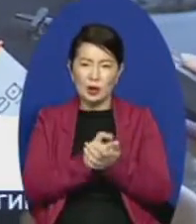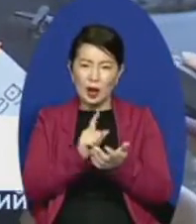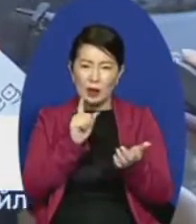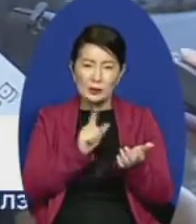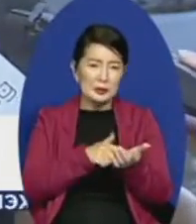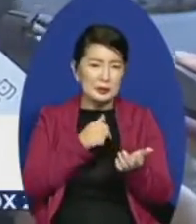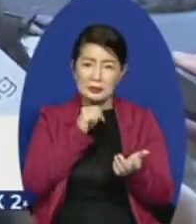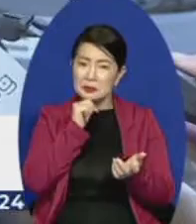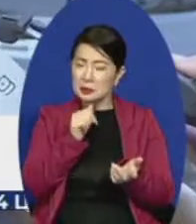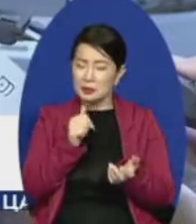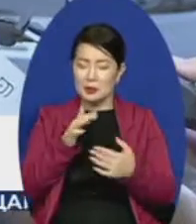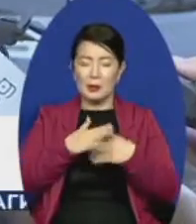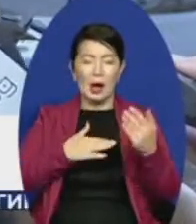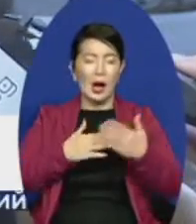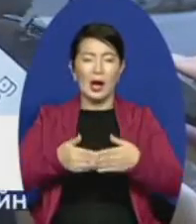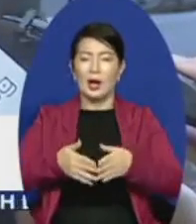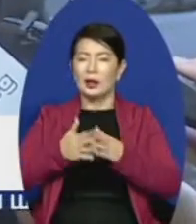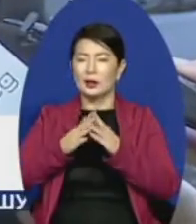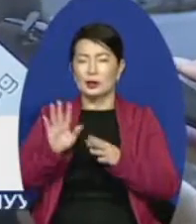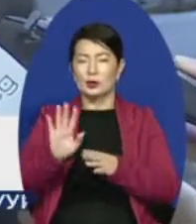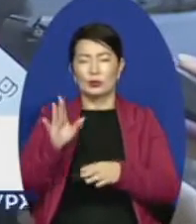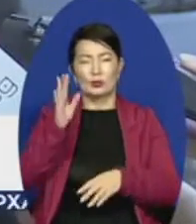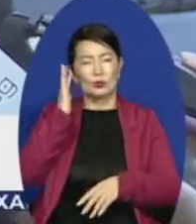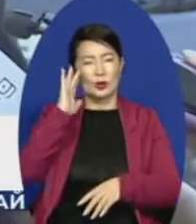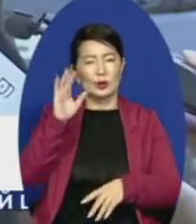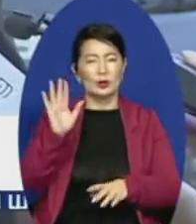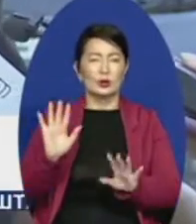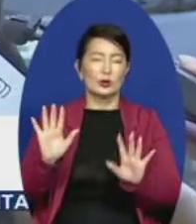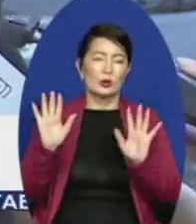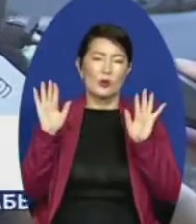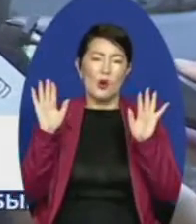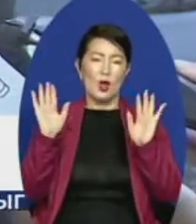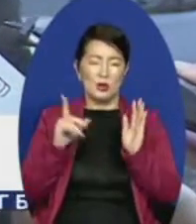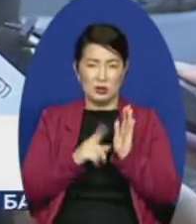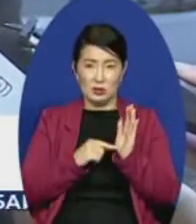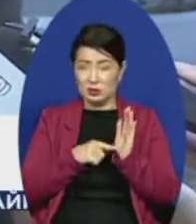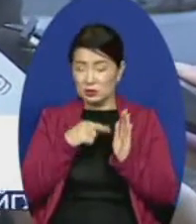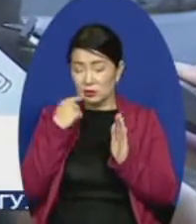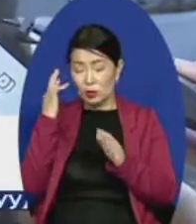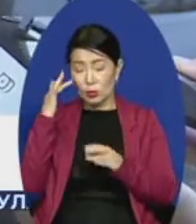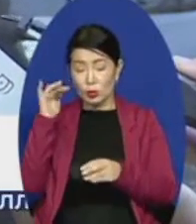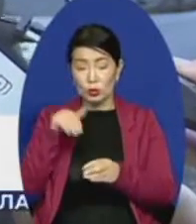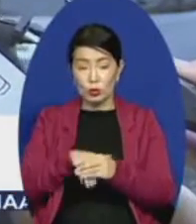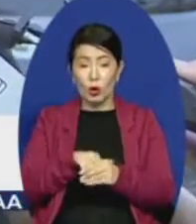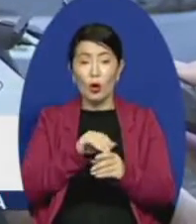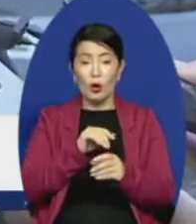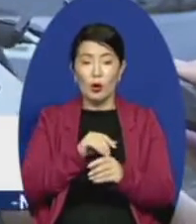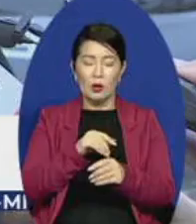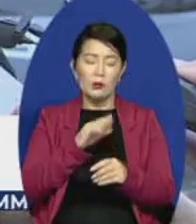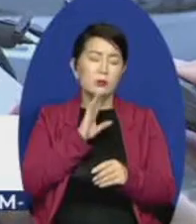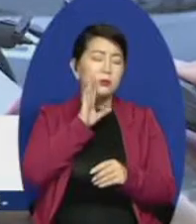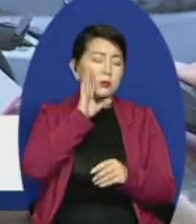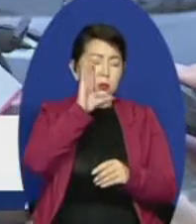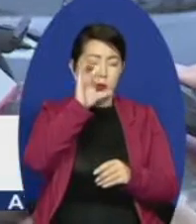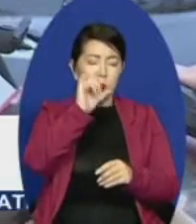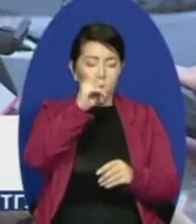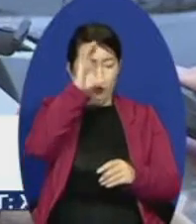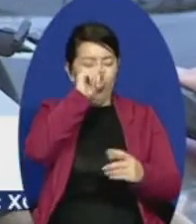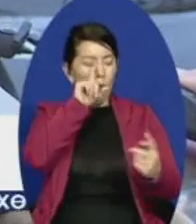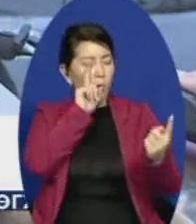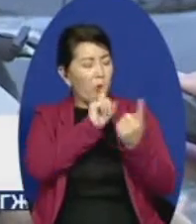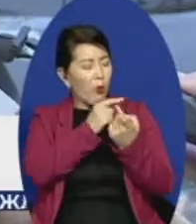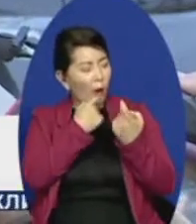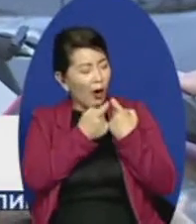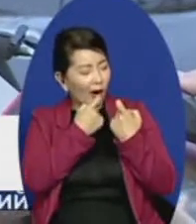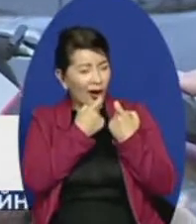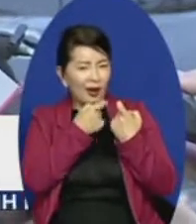Зайлшгүй шаардлагатай биш бол барилга байшин барих гэдэг энэ бодлогоос бүгд одоо татгалзах ёстой гэдэг бодлого орж иж байгаа. Тэгэхээр өглөө сангийн сайдтай уулзаж ярьж